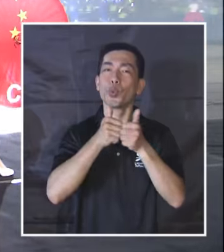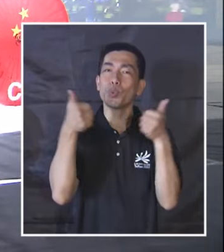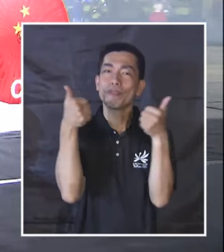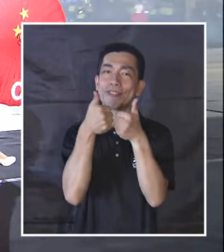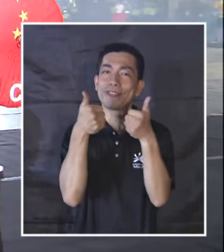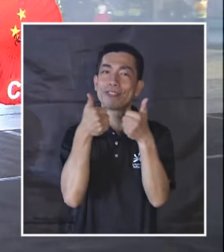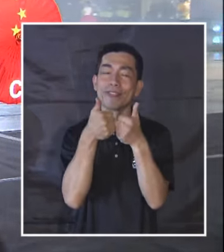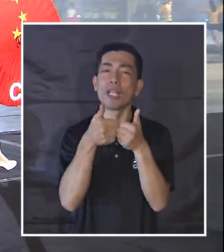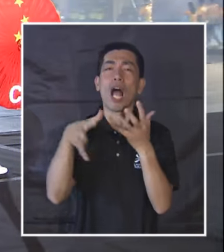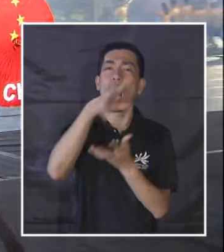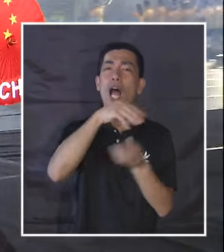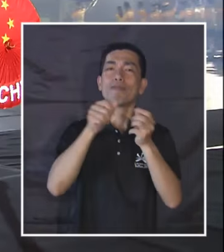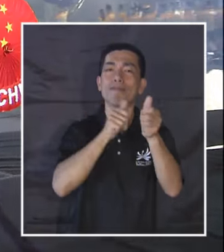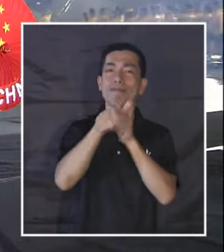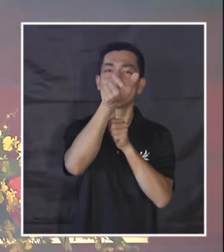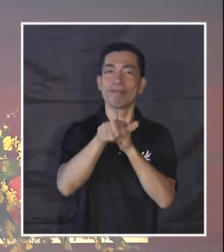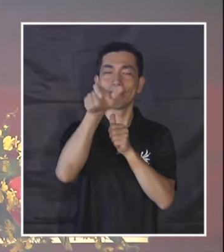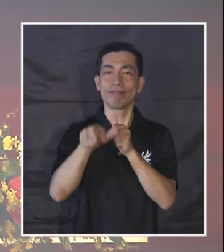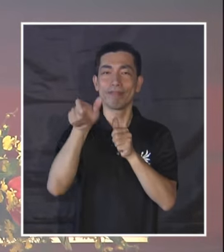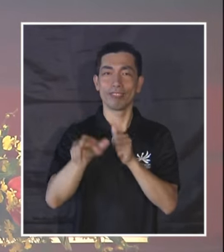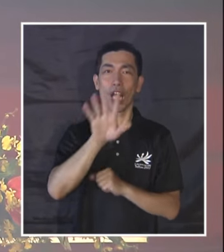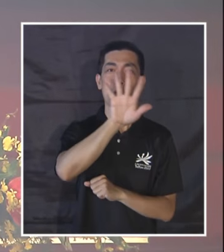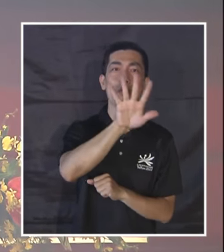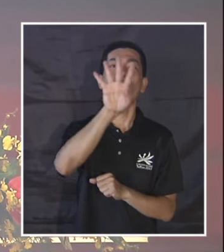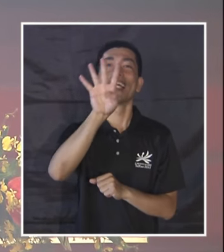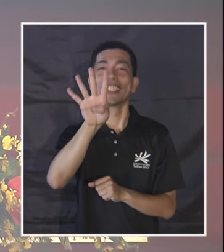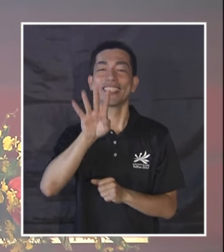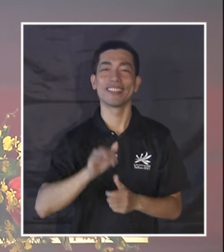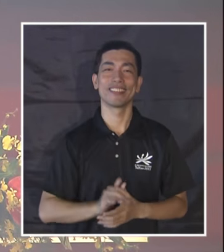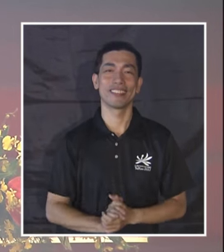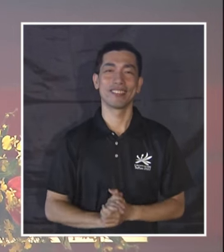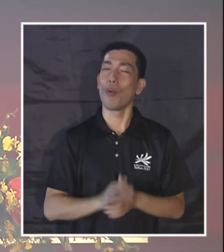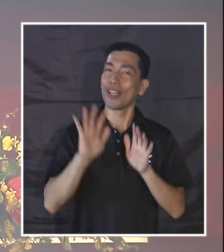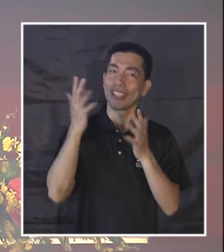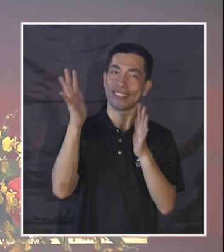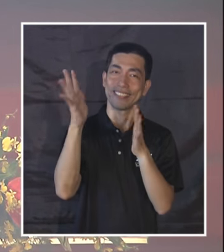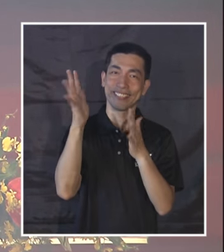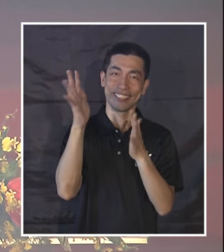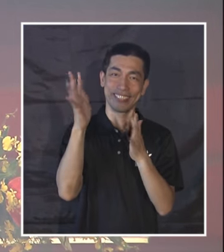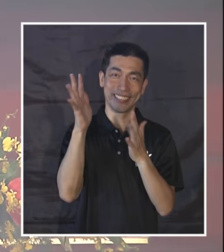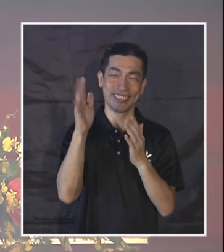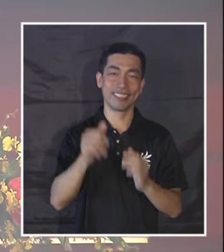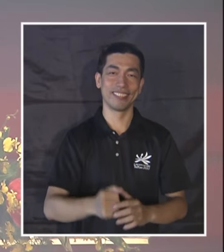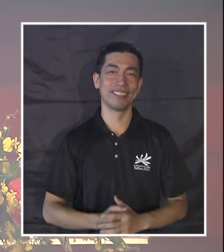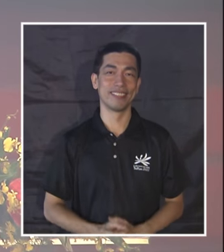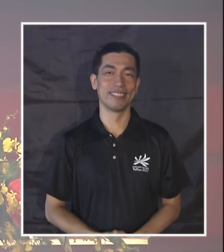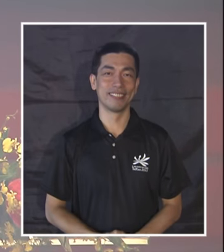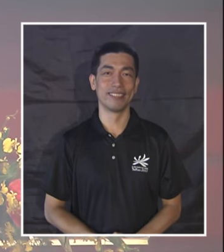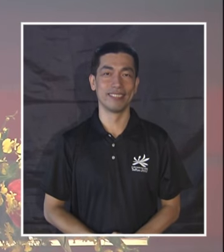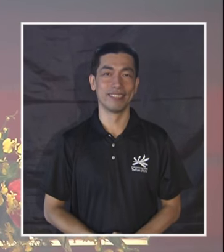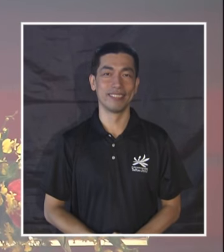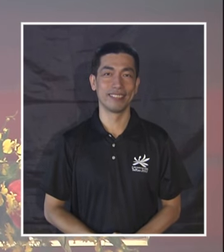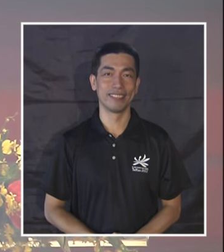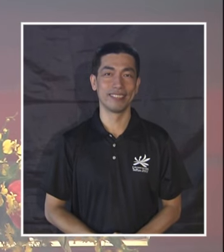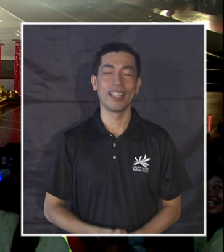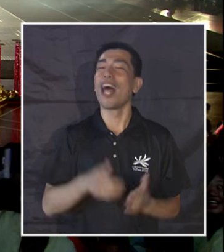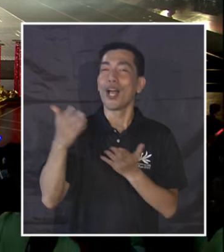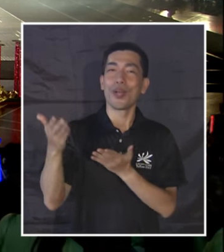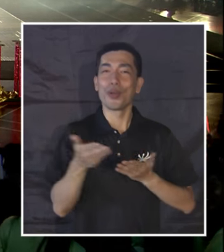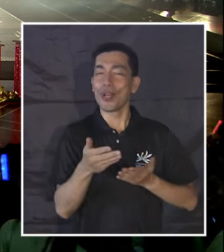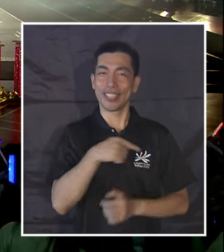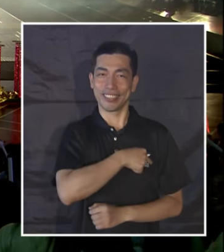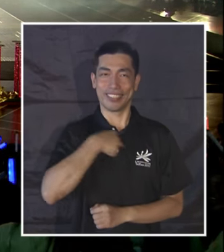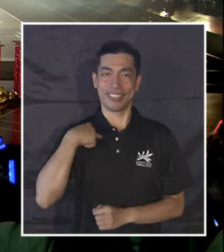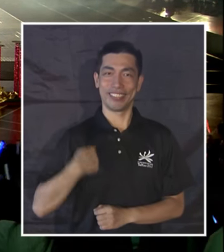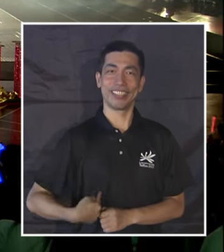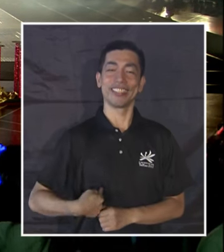手莅临盛会，我们是不是也给中国代表队最热情的掌声？ 欢迎中国代表